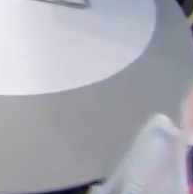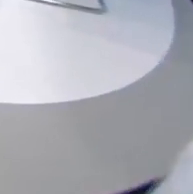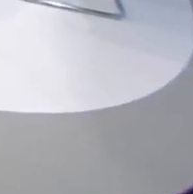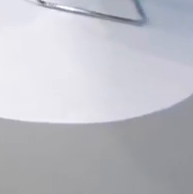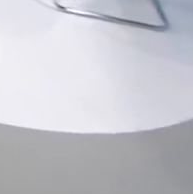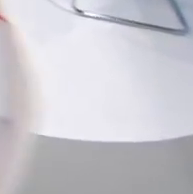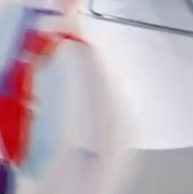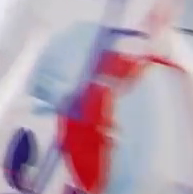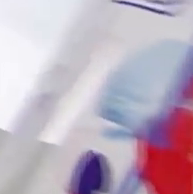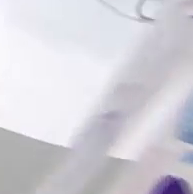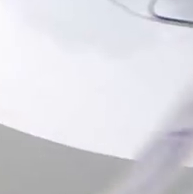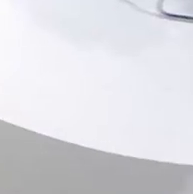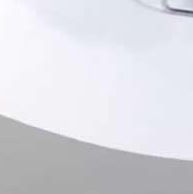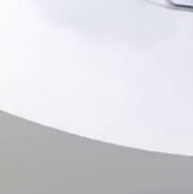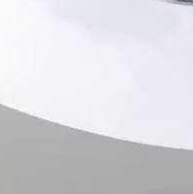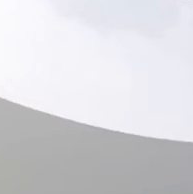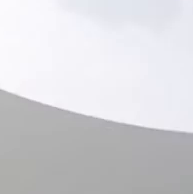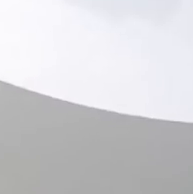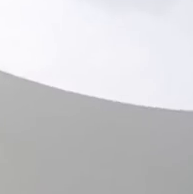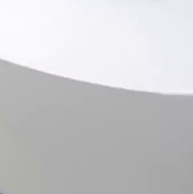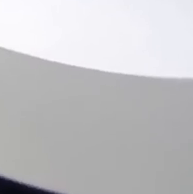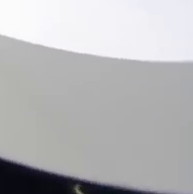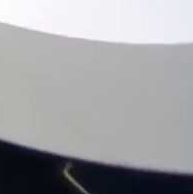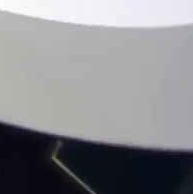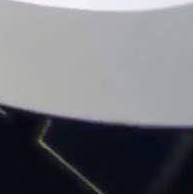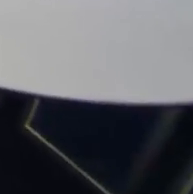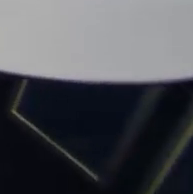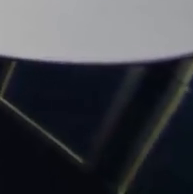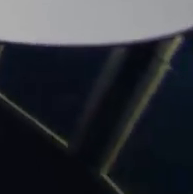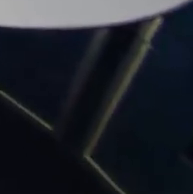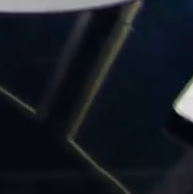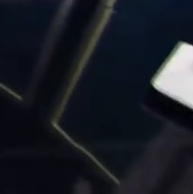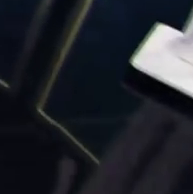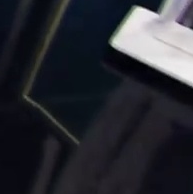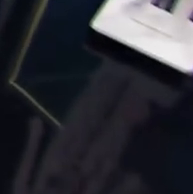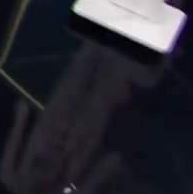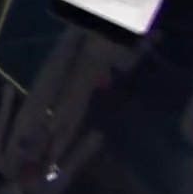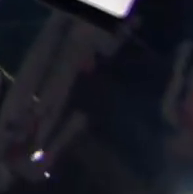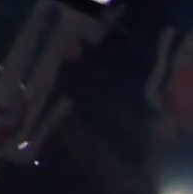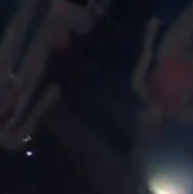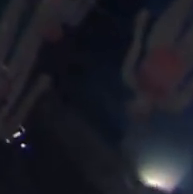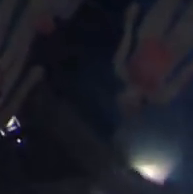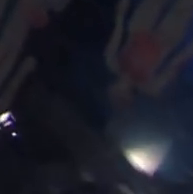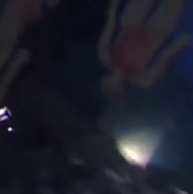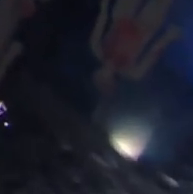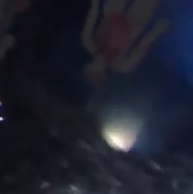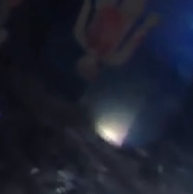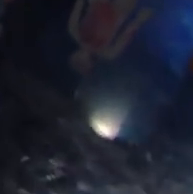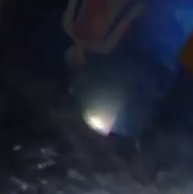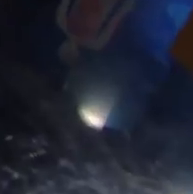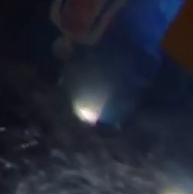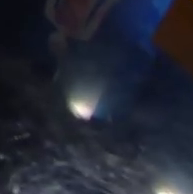შილამშვიდობისა, ეს პირველი არხია თქვენ უყურებთ გადაცემას პირადი ექიმი მარი მალაზონია სურდოთარგმანით. Როდესაც ჩვენ